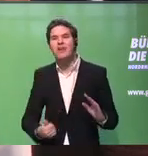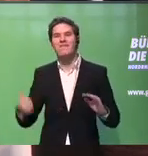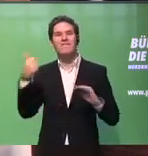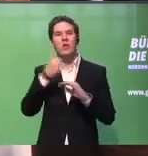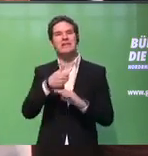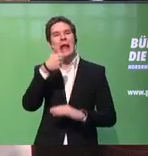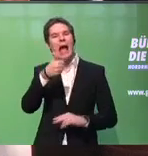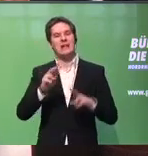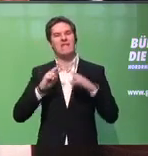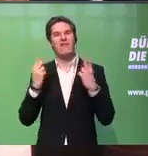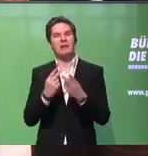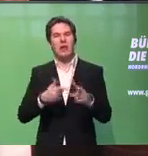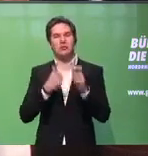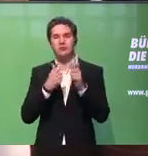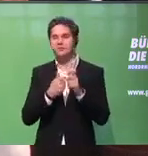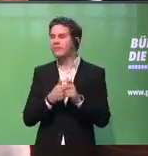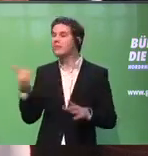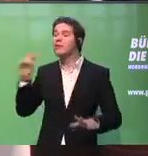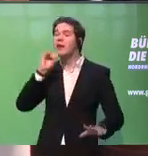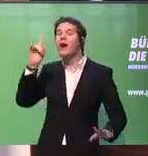Eine-Welt-Ausschusses,